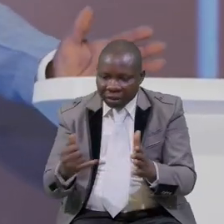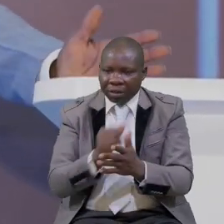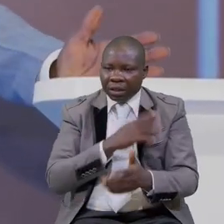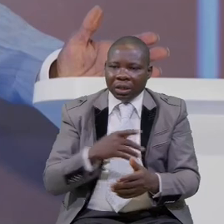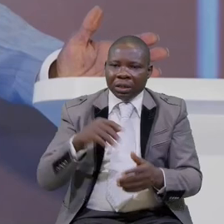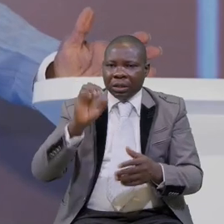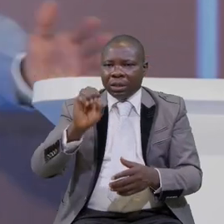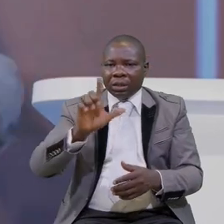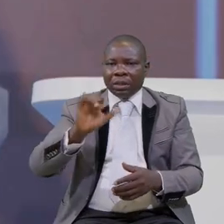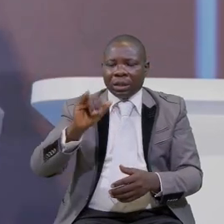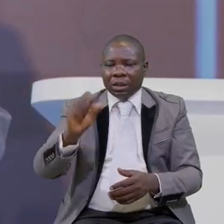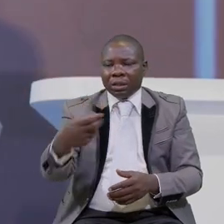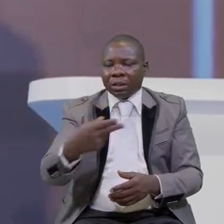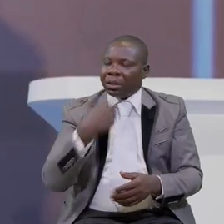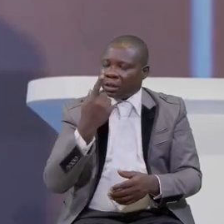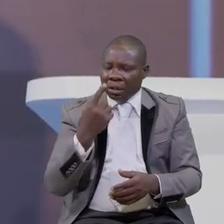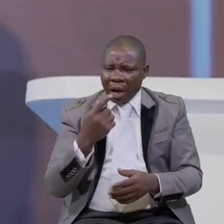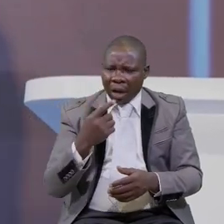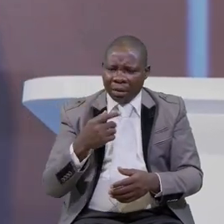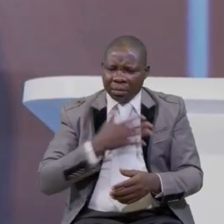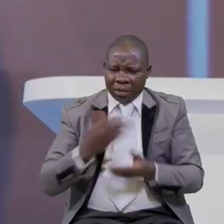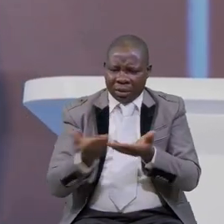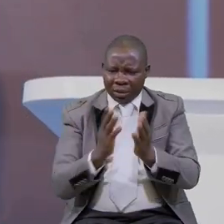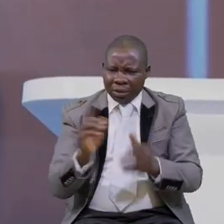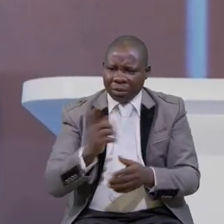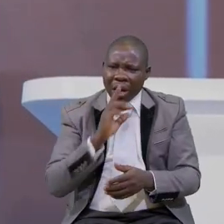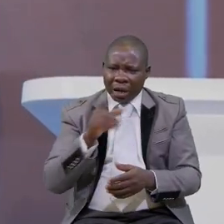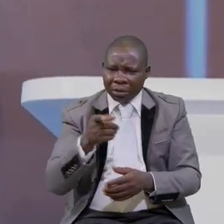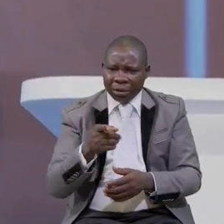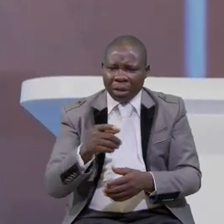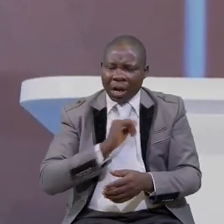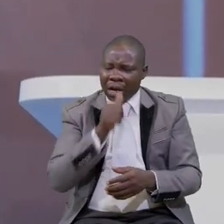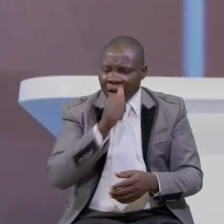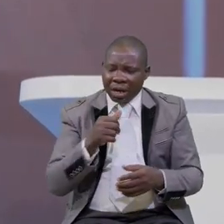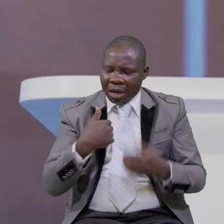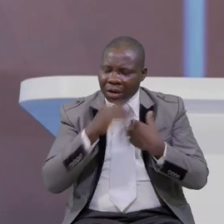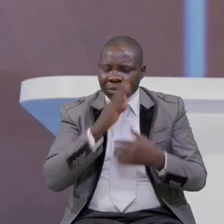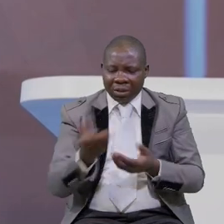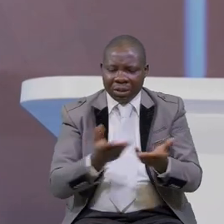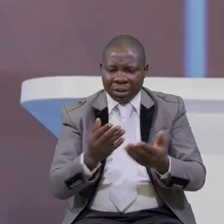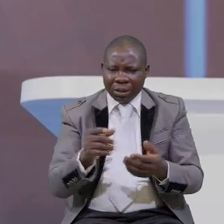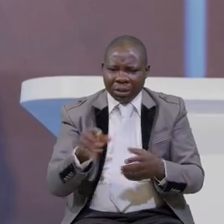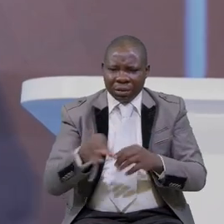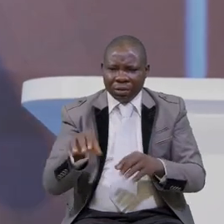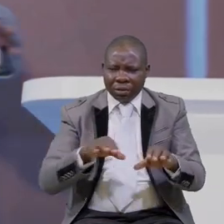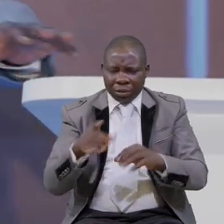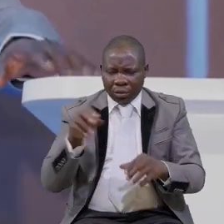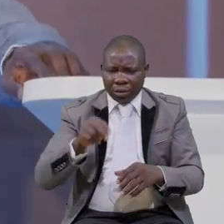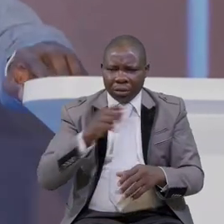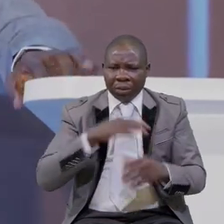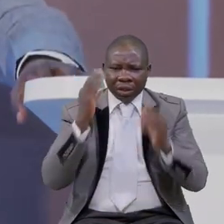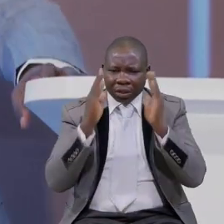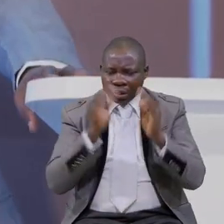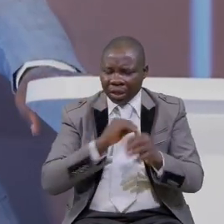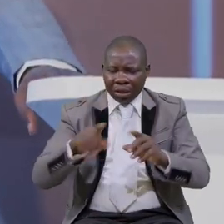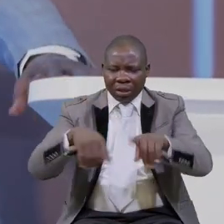Yazi, d'où viens-tu? J'étais toujours là. Hein. Est-ce que tu veux mon attention? Je suis allé nulle part.